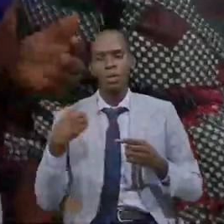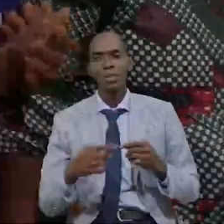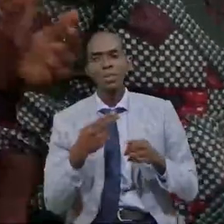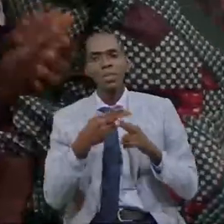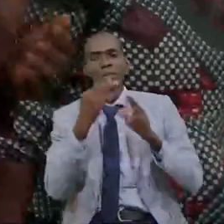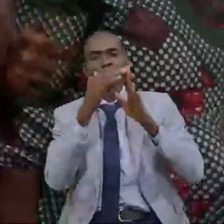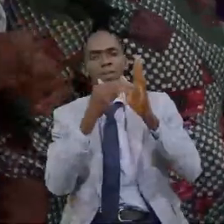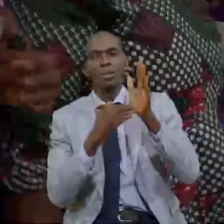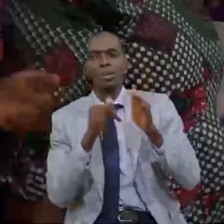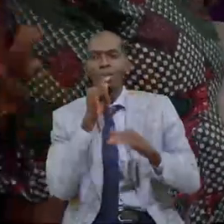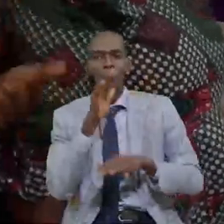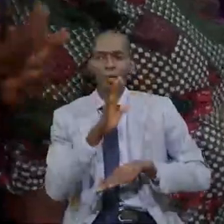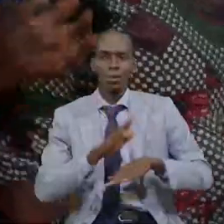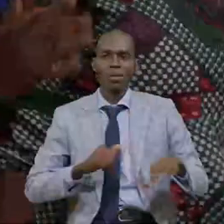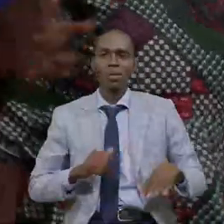sonnera,